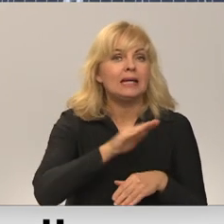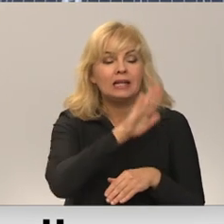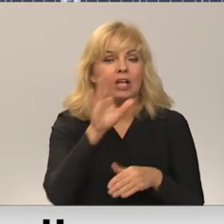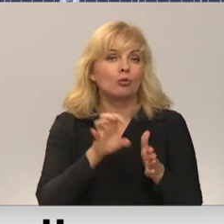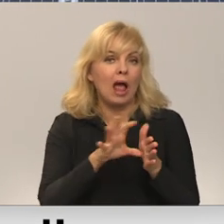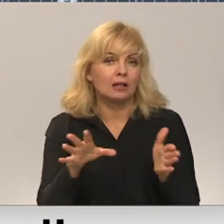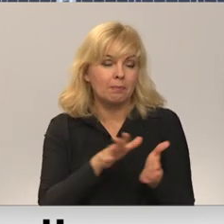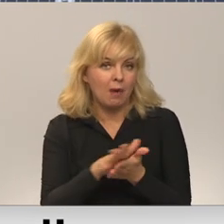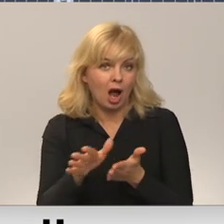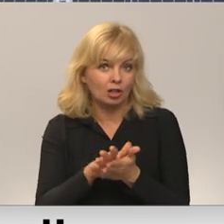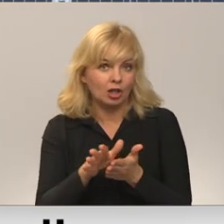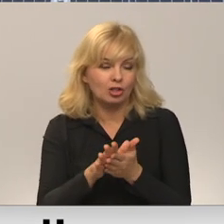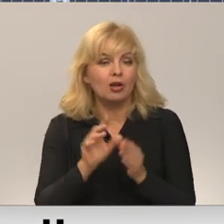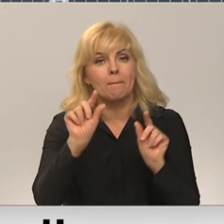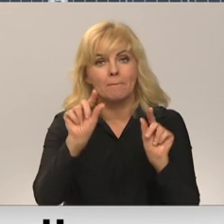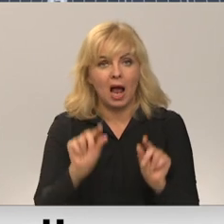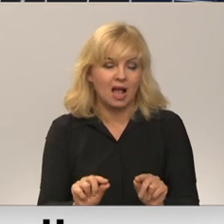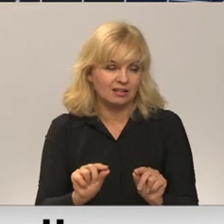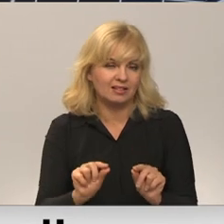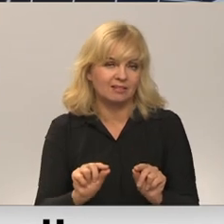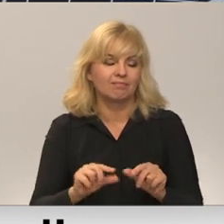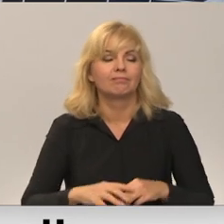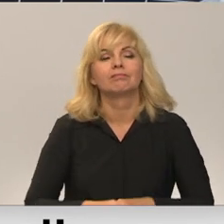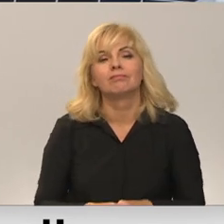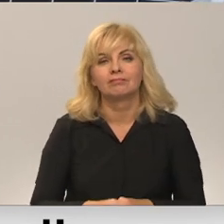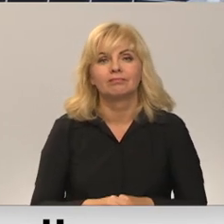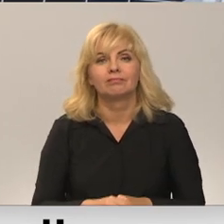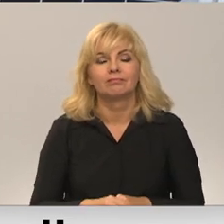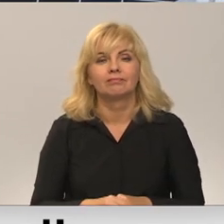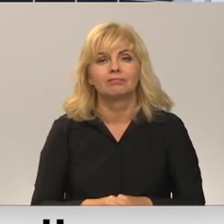elektrības patēriņš ir neliels. Sanita Liepiņa, Terēze Matisone, TV9 pakalns.